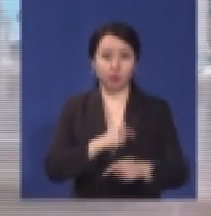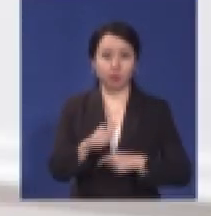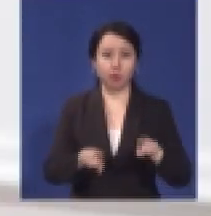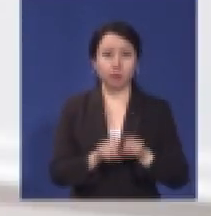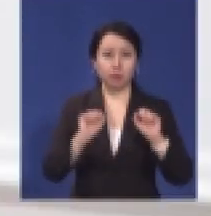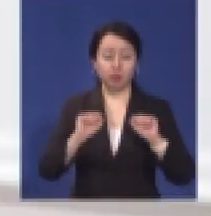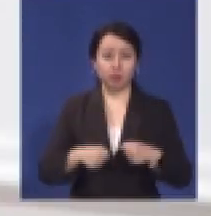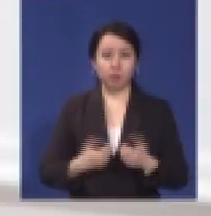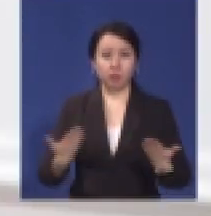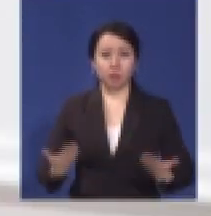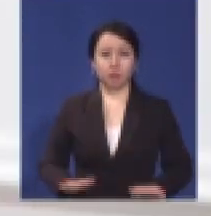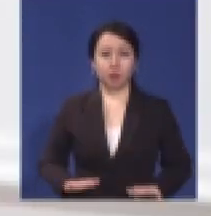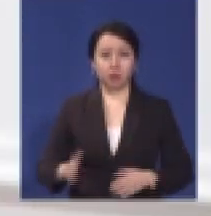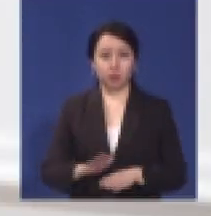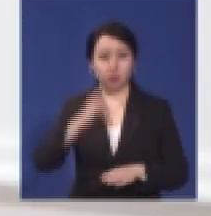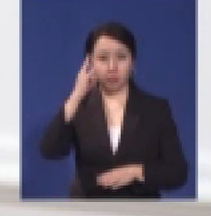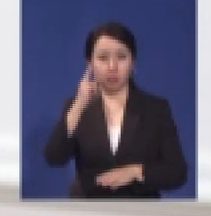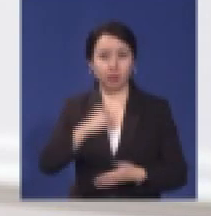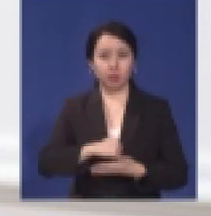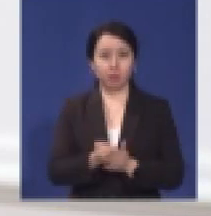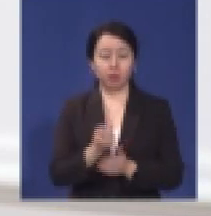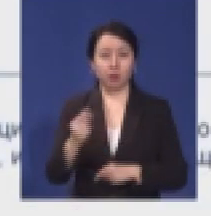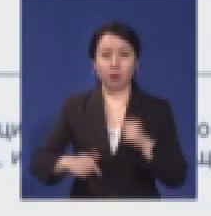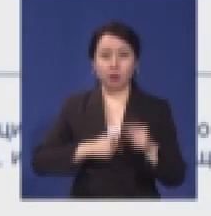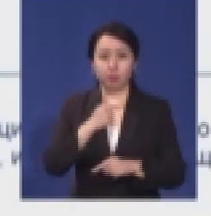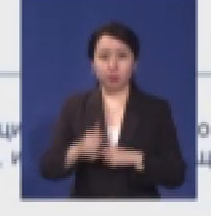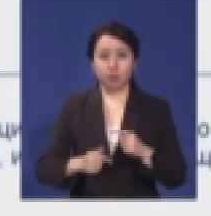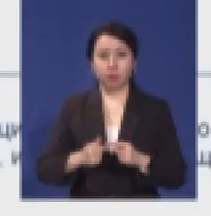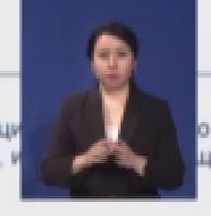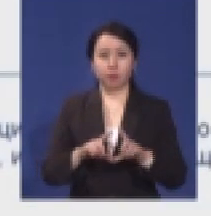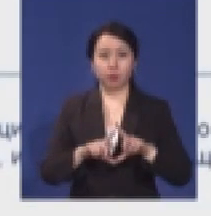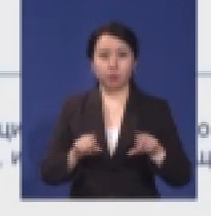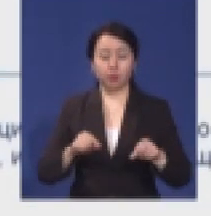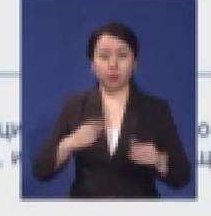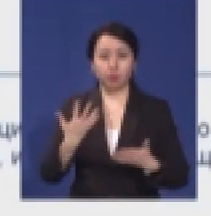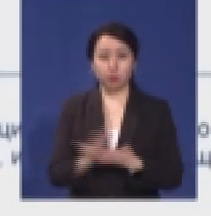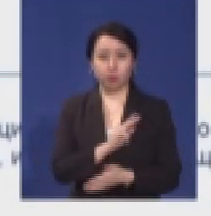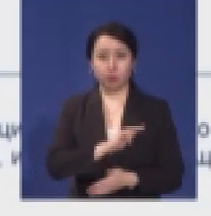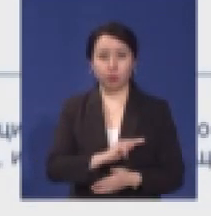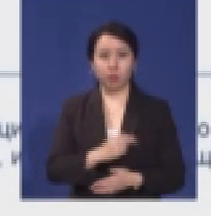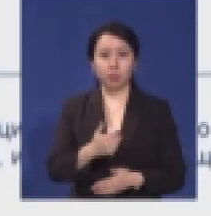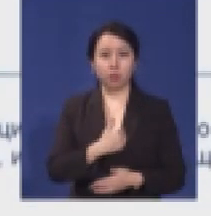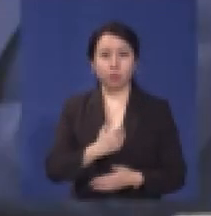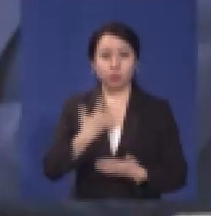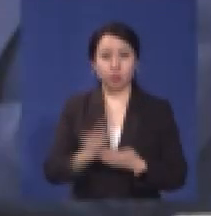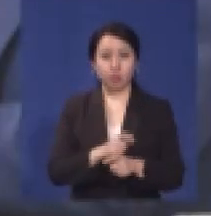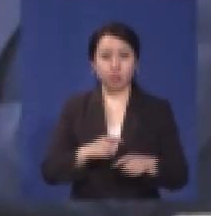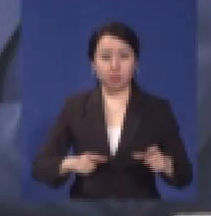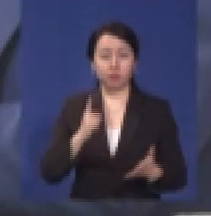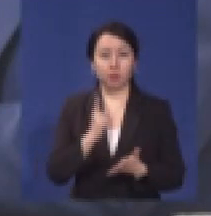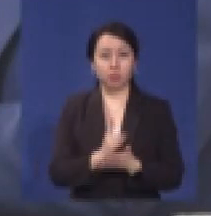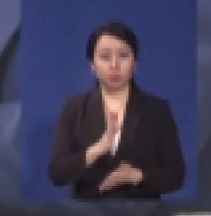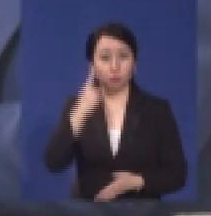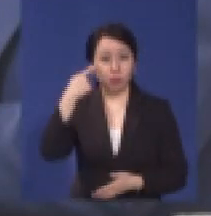предпринимателей. Она позволяет им проживать на территории Казахстана, регистрировать бизнес, владеть имуществом, нанимать сотрудников. Желающие